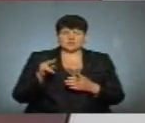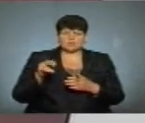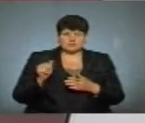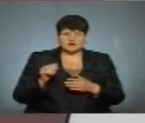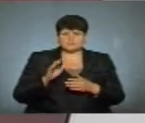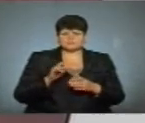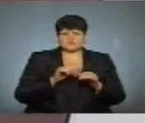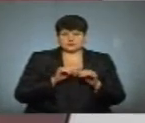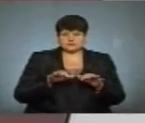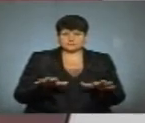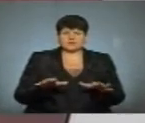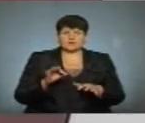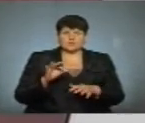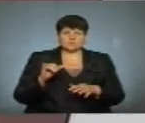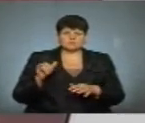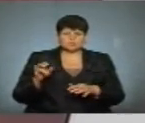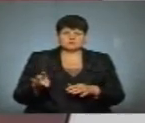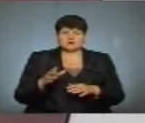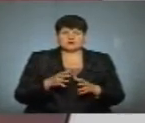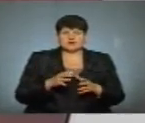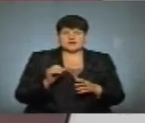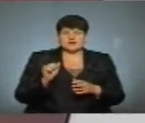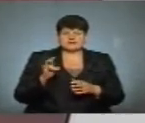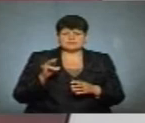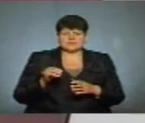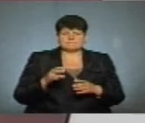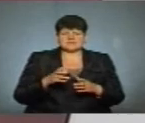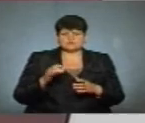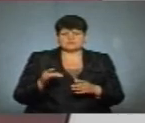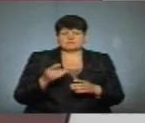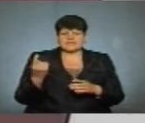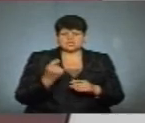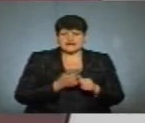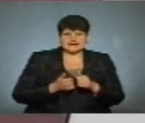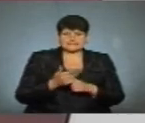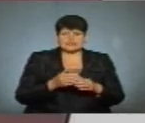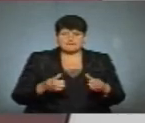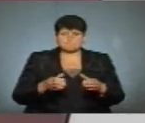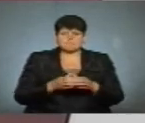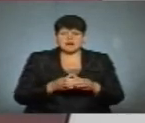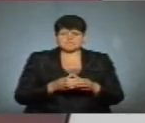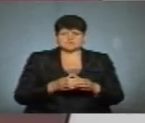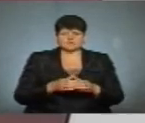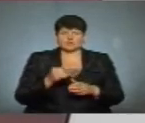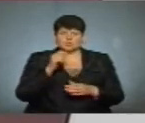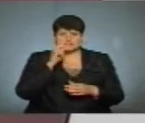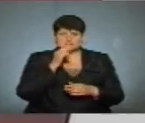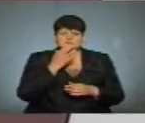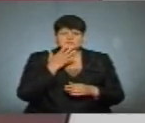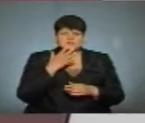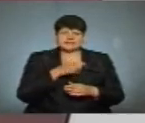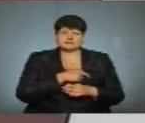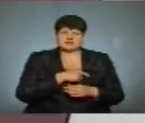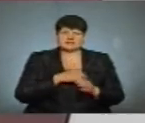жіночої мережі та юнацтва ОУН, антибільшовицького блоку народів. Перша лідерка партії Конгрес українських націоналістів, депутатка